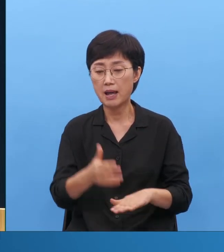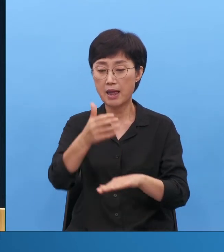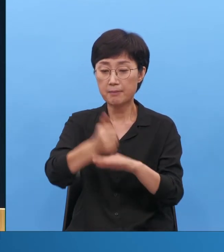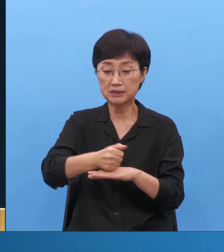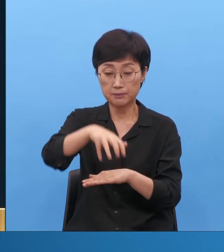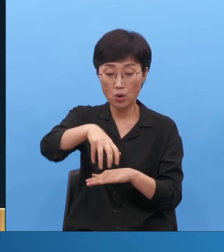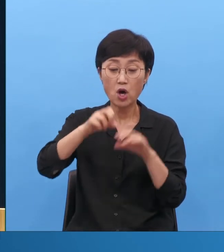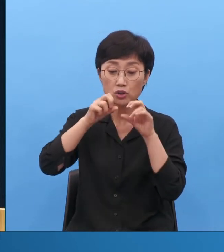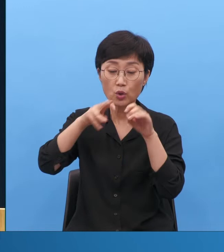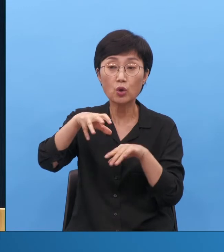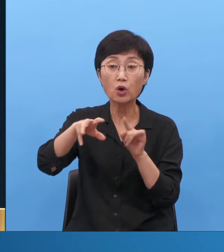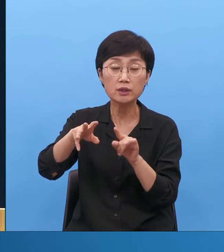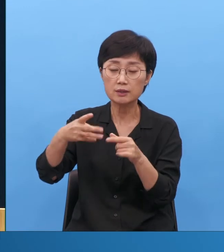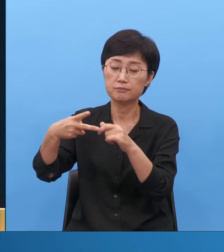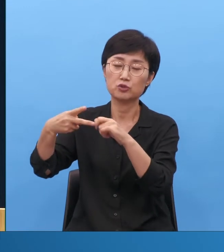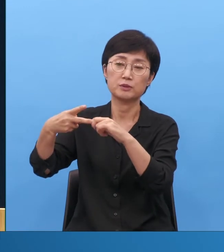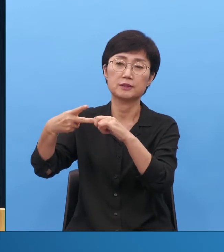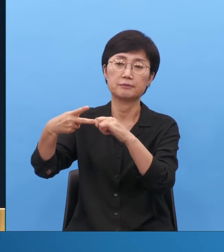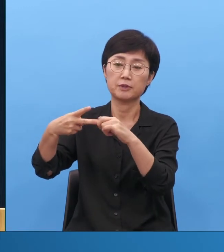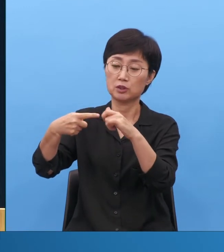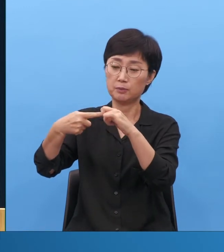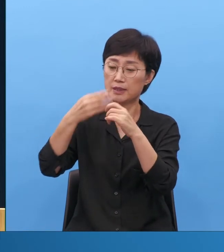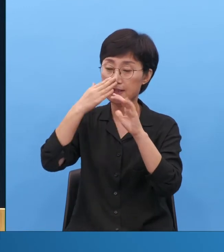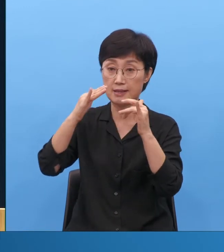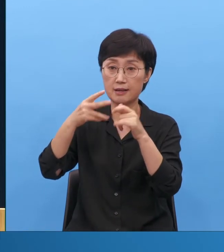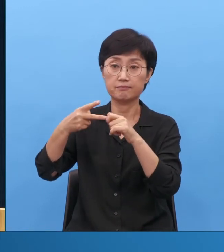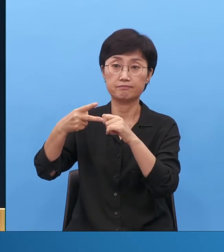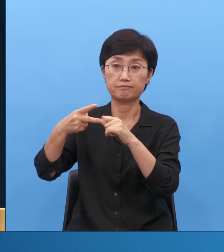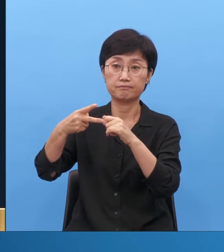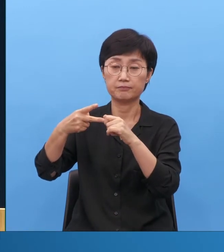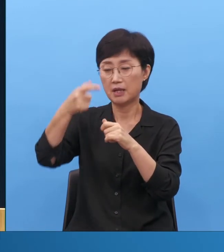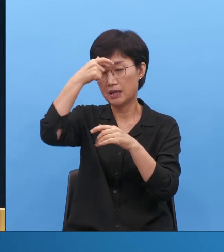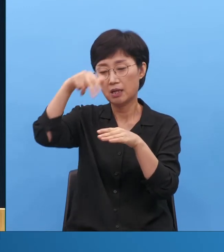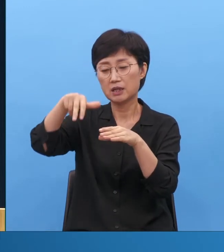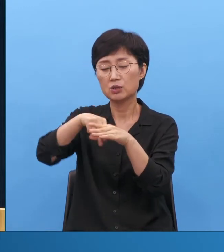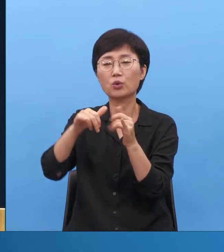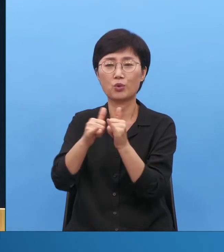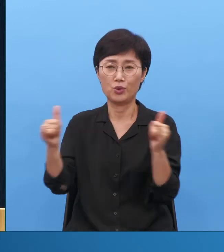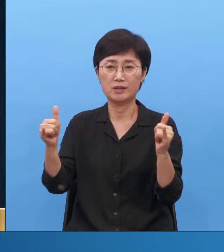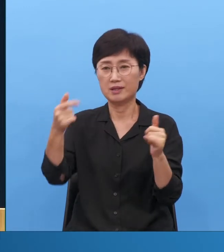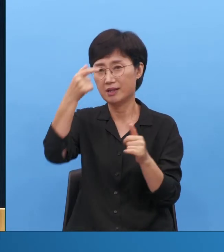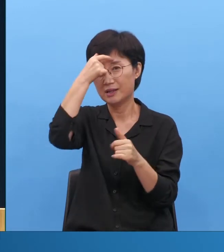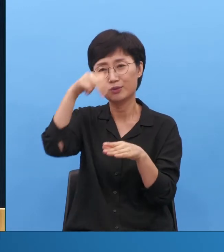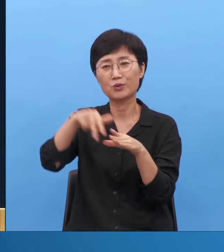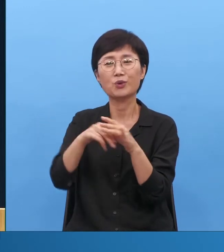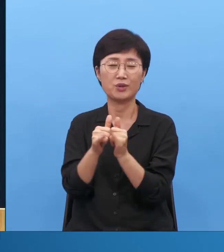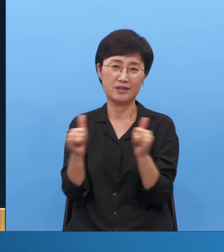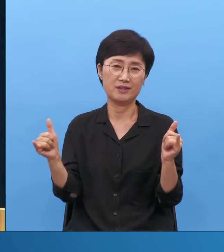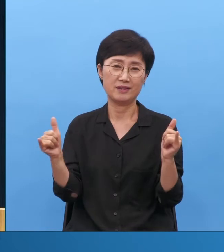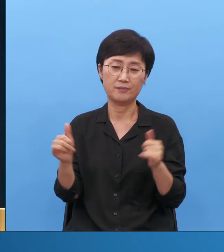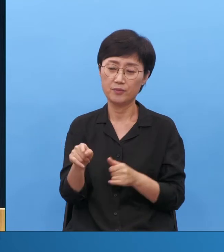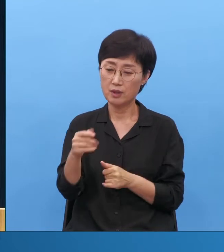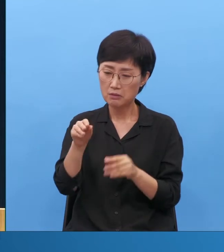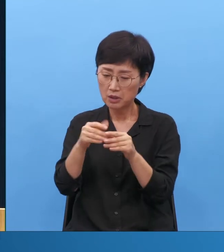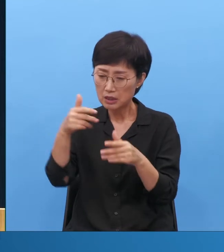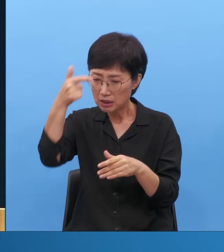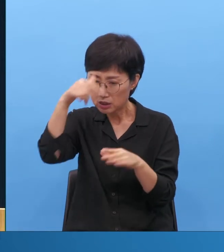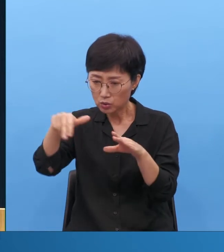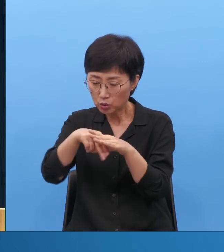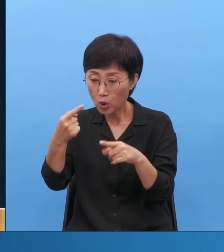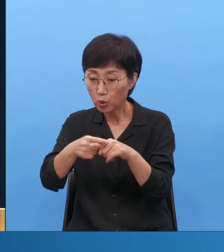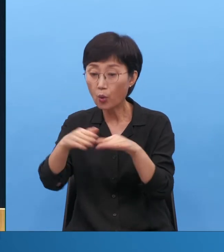어디입니까? And what is the second final missions field? 기독교인입니다. It is the Christians. 기독교인이 복음 없어요. Christians do not